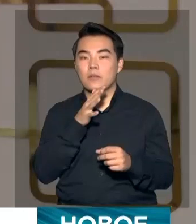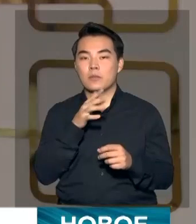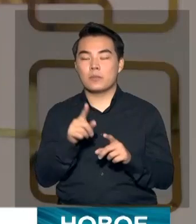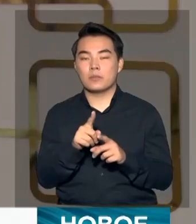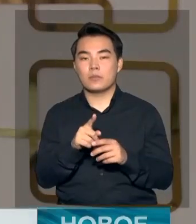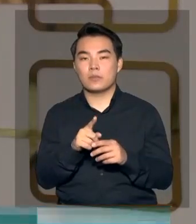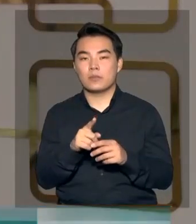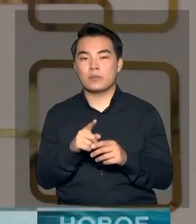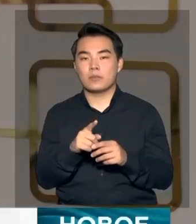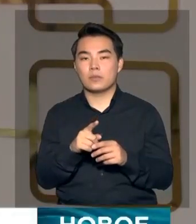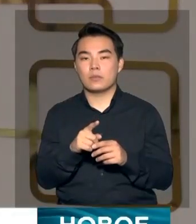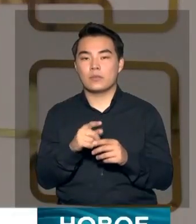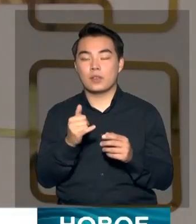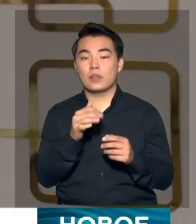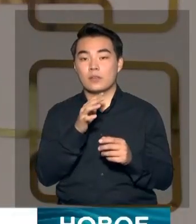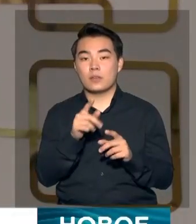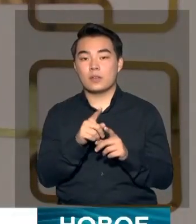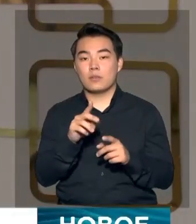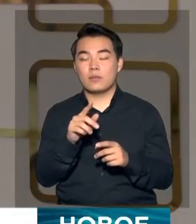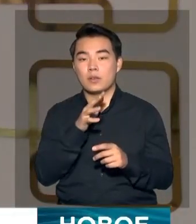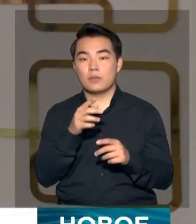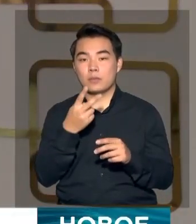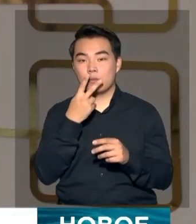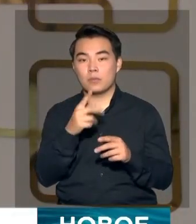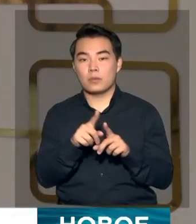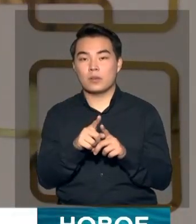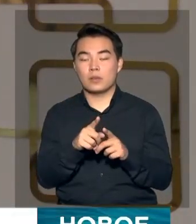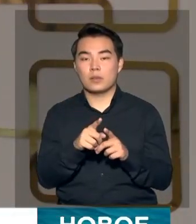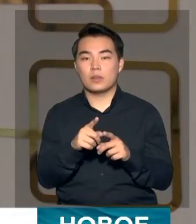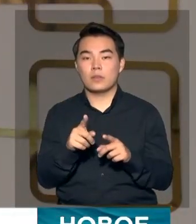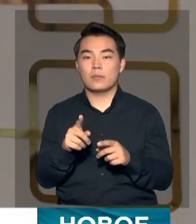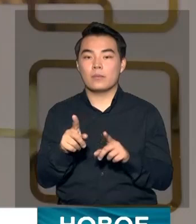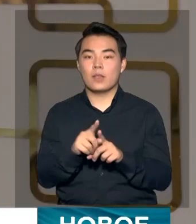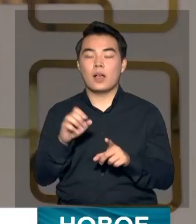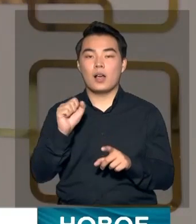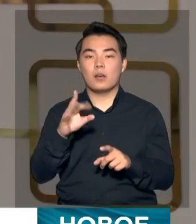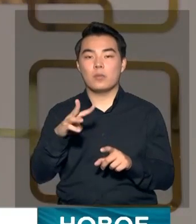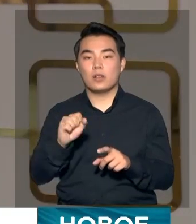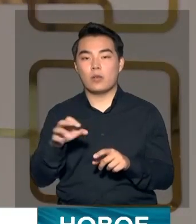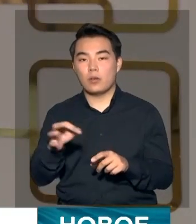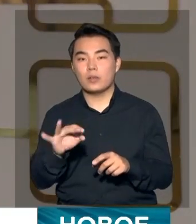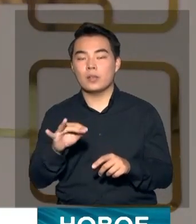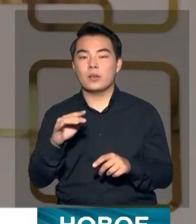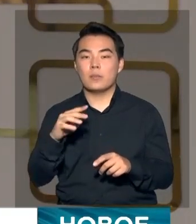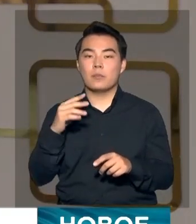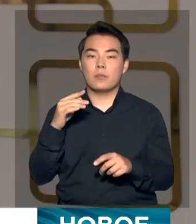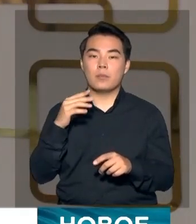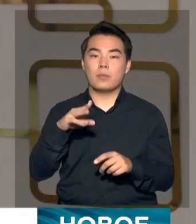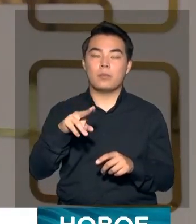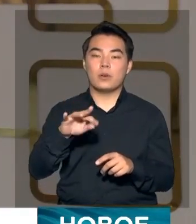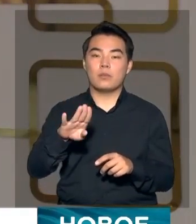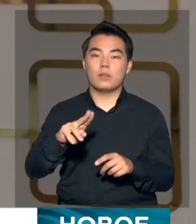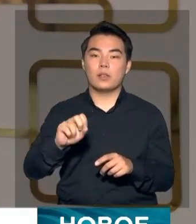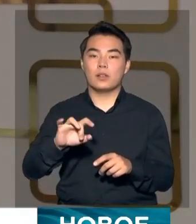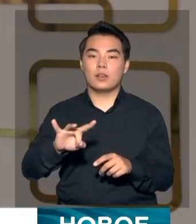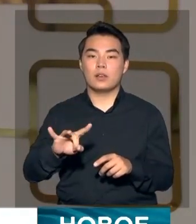оснастили 2 сельские опорные школы. Это первая у нас в Акмолинской области и сегодня вот в Павлодарской области. На каждую школу на оснащение